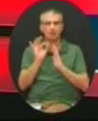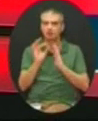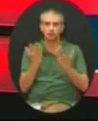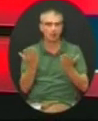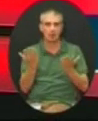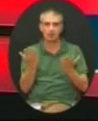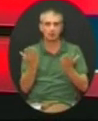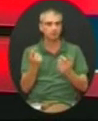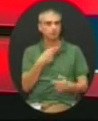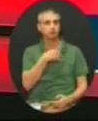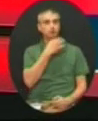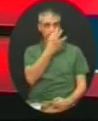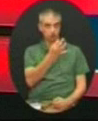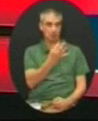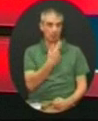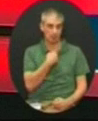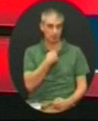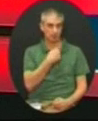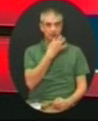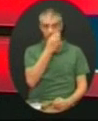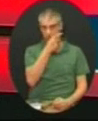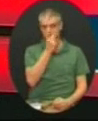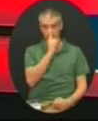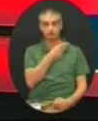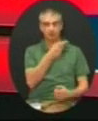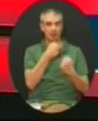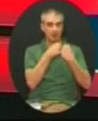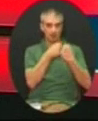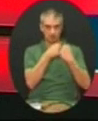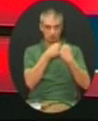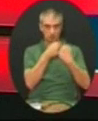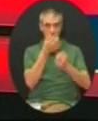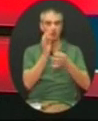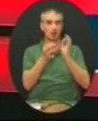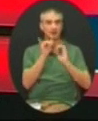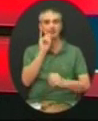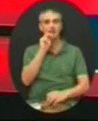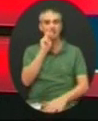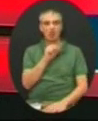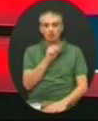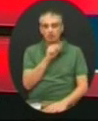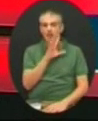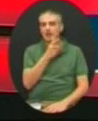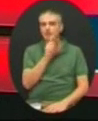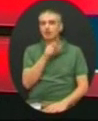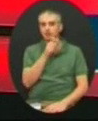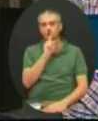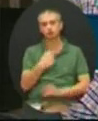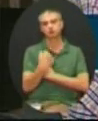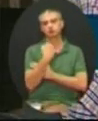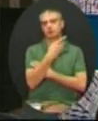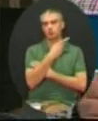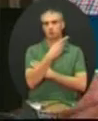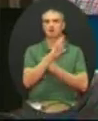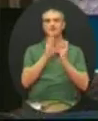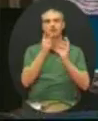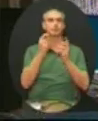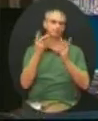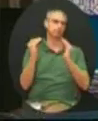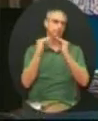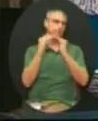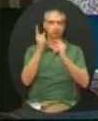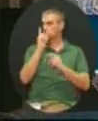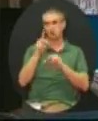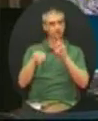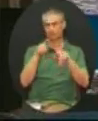היא... האם השאלה שבפנינו והשאלה שאיתה צריך להתמודד עורך דין ינון, היא האם לכנסת מוסמך וגם האם הכנסת ראויה, למרות שהוא לא